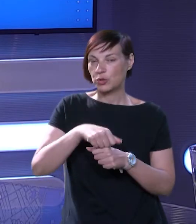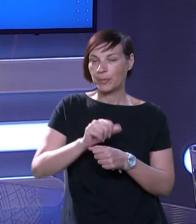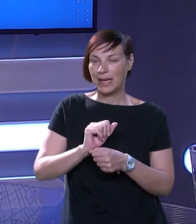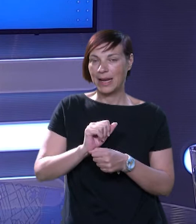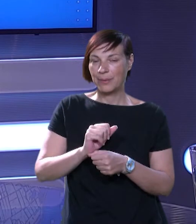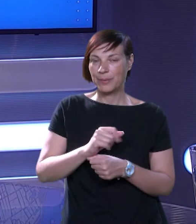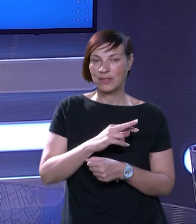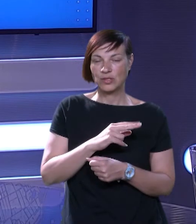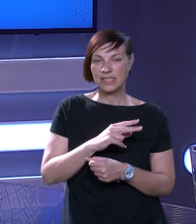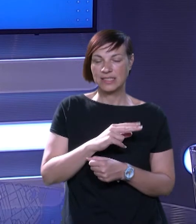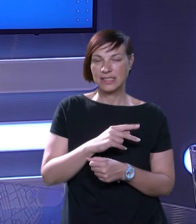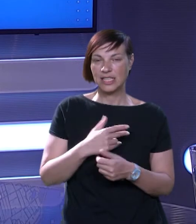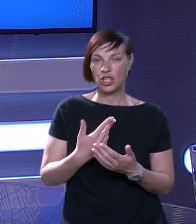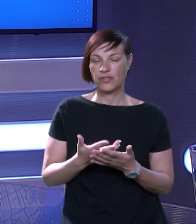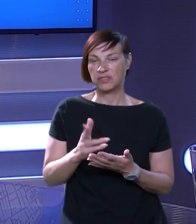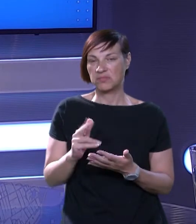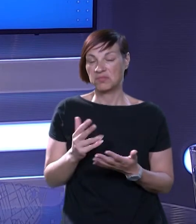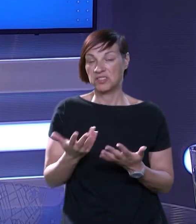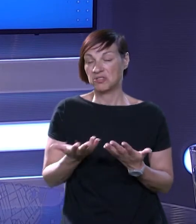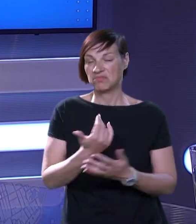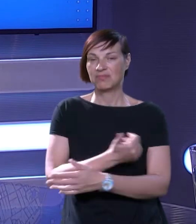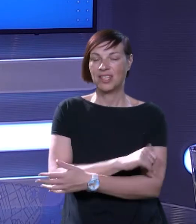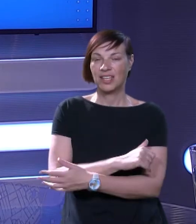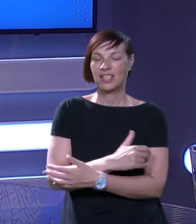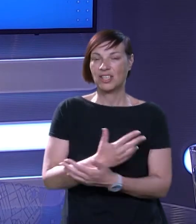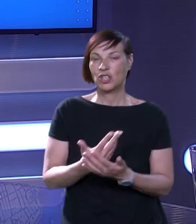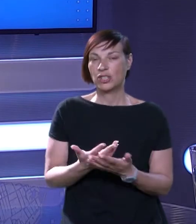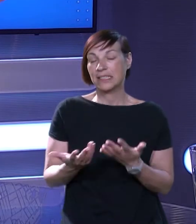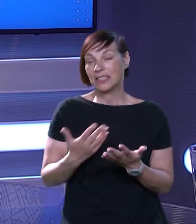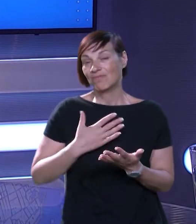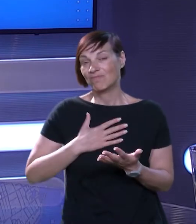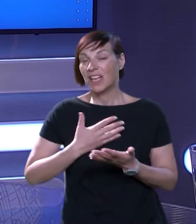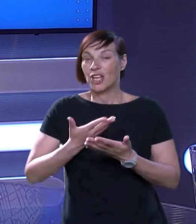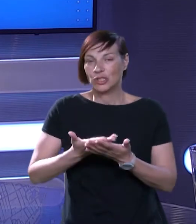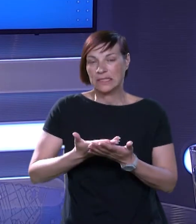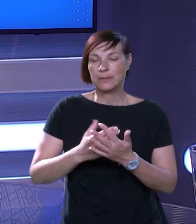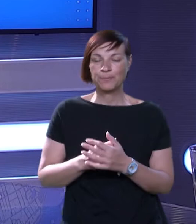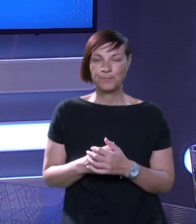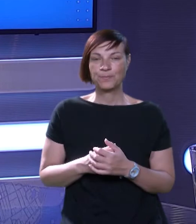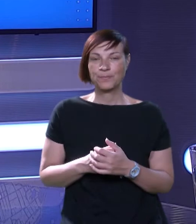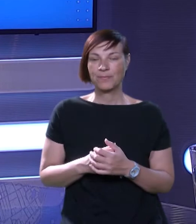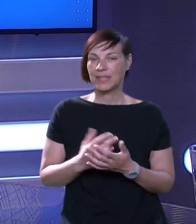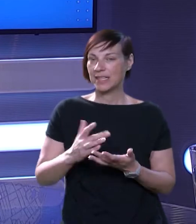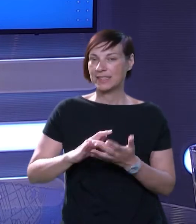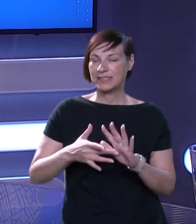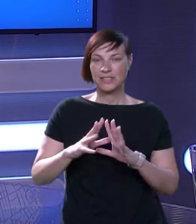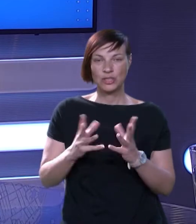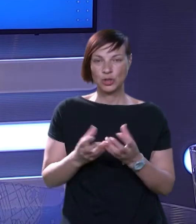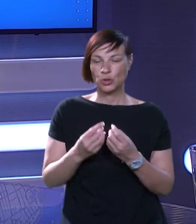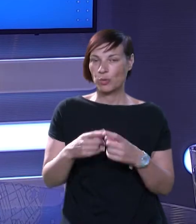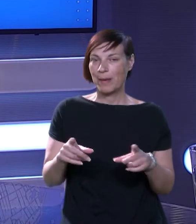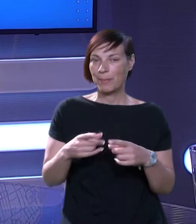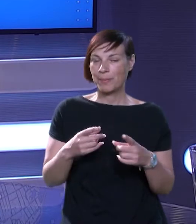svojim sinovima. Ti sinovi imaju godina, ajde, ne kao ja, ali kao ti. Svi su